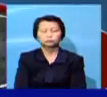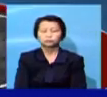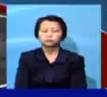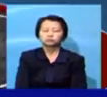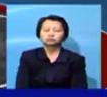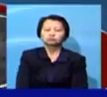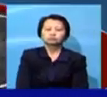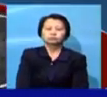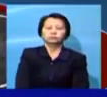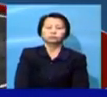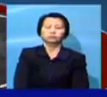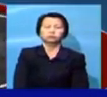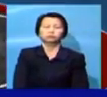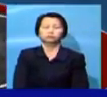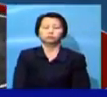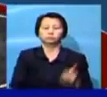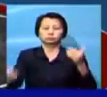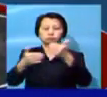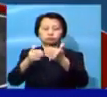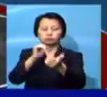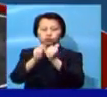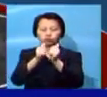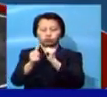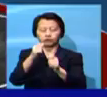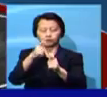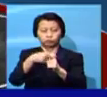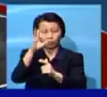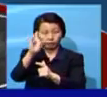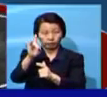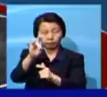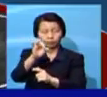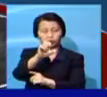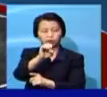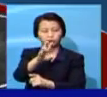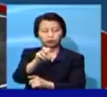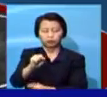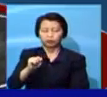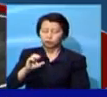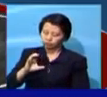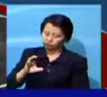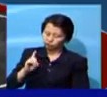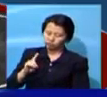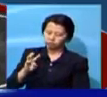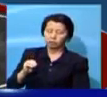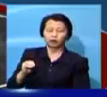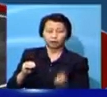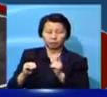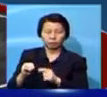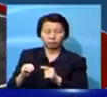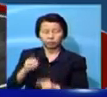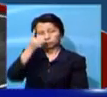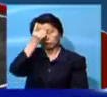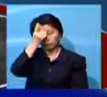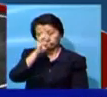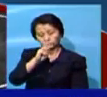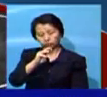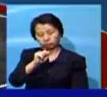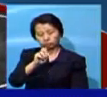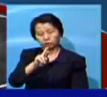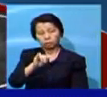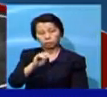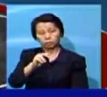saat baik seterusnya menjelang sukan C ogos ini chef dimision sukan C 2017 Datuk Mar